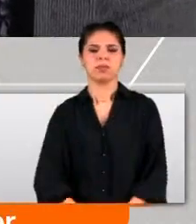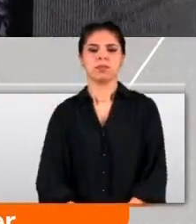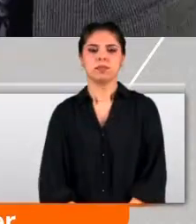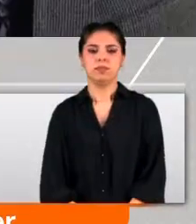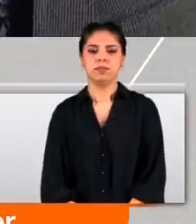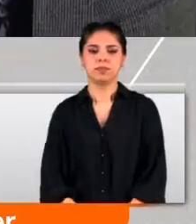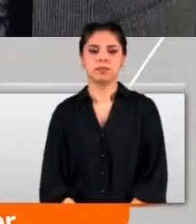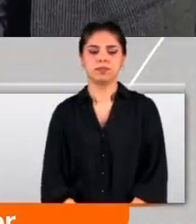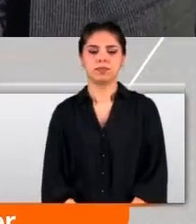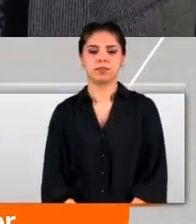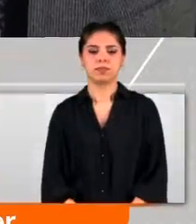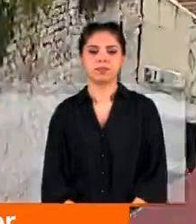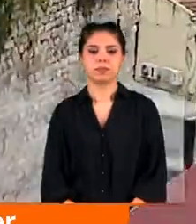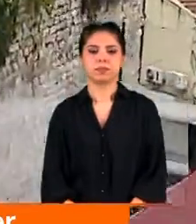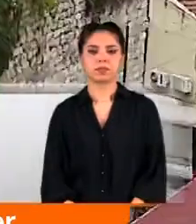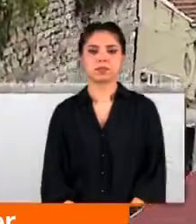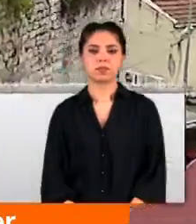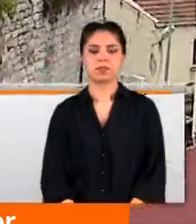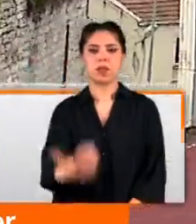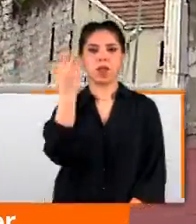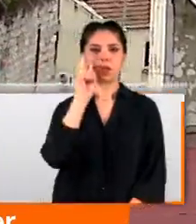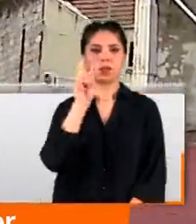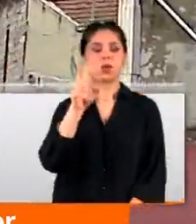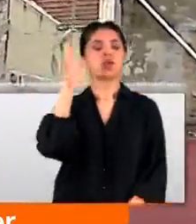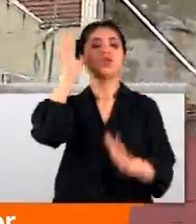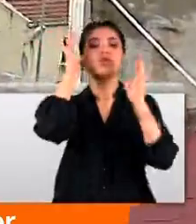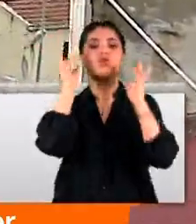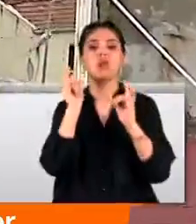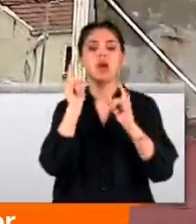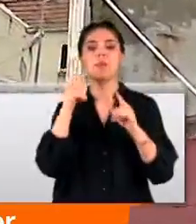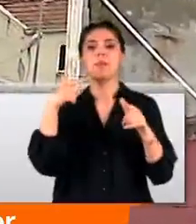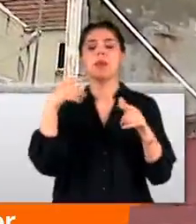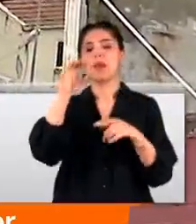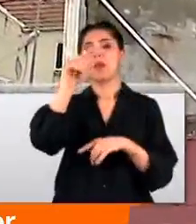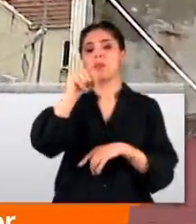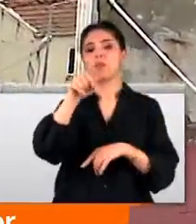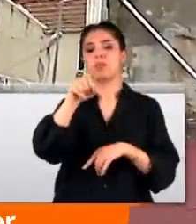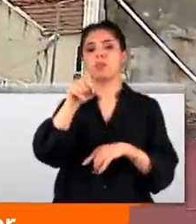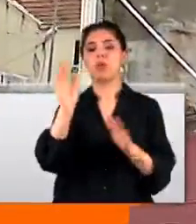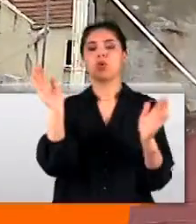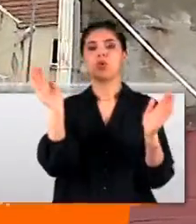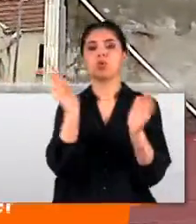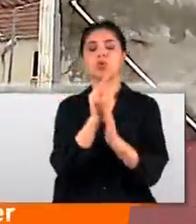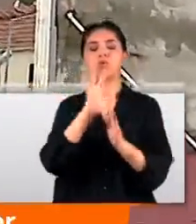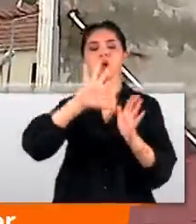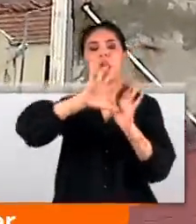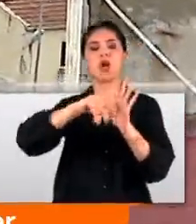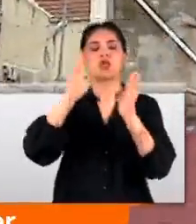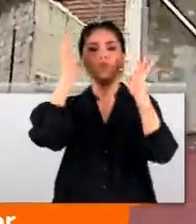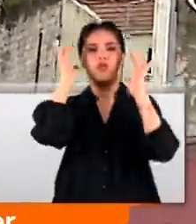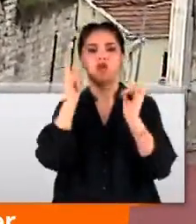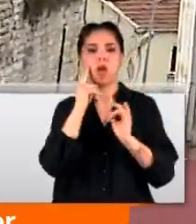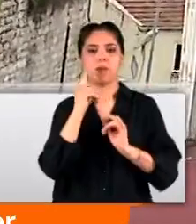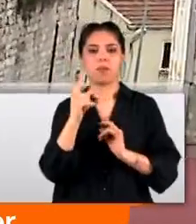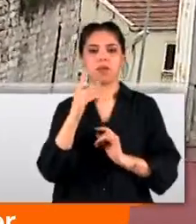torunlarından Osmanlıca olarak bizlere iletildi. Arkamda gördüğünüz cami Fatih İshak Paşa mahallesindeki Küçük Ayasofya Camii. Hemen önünde